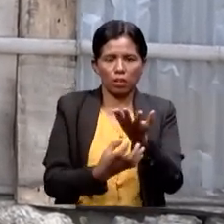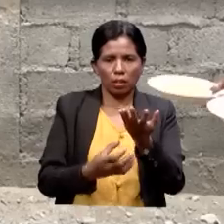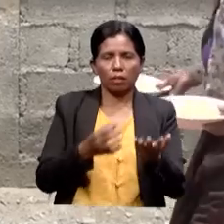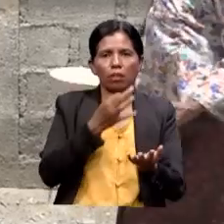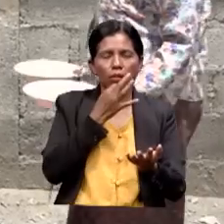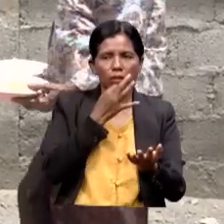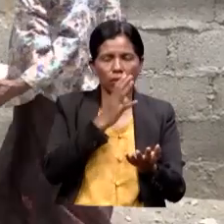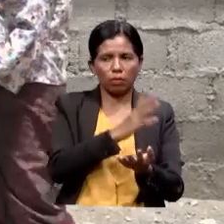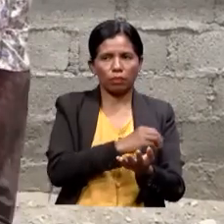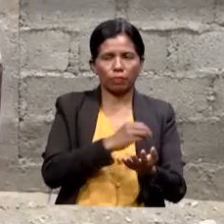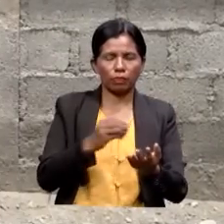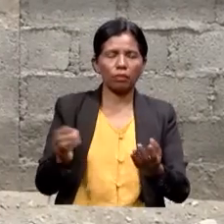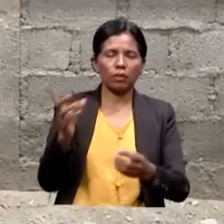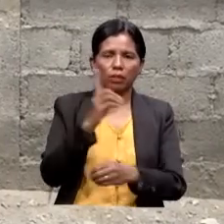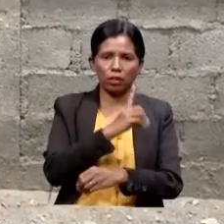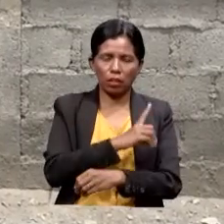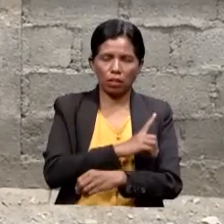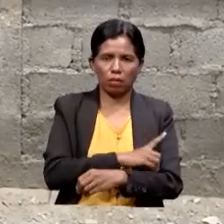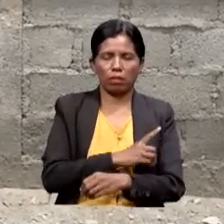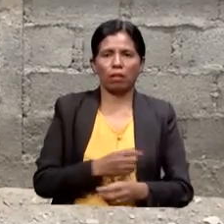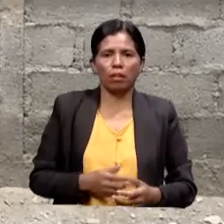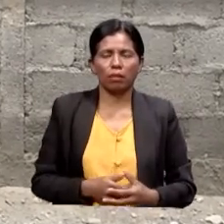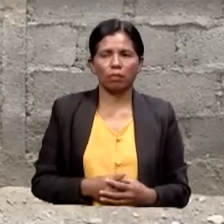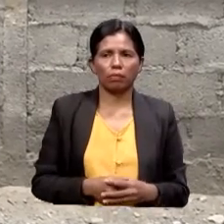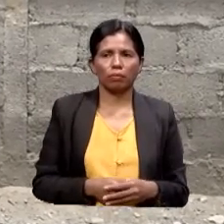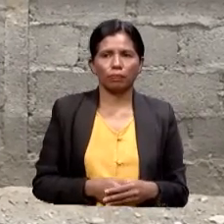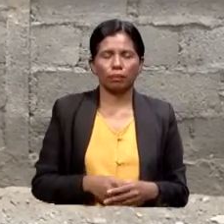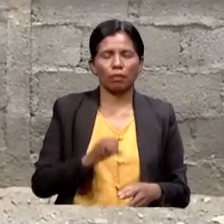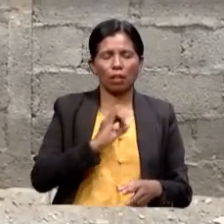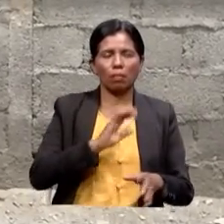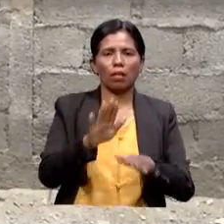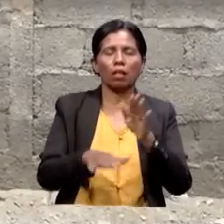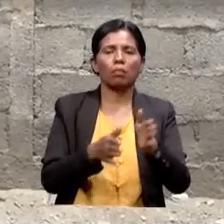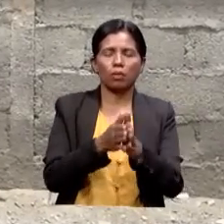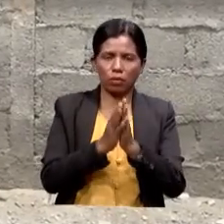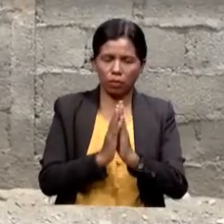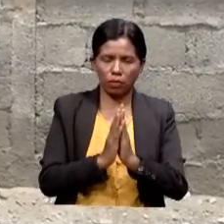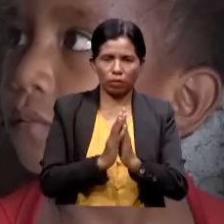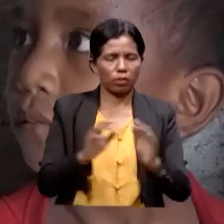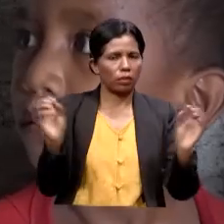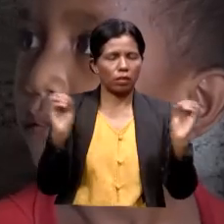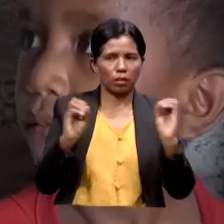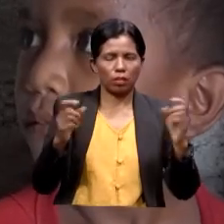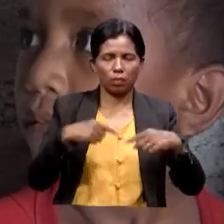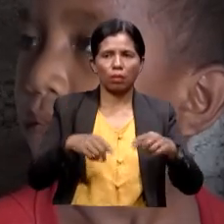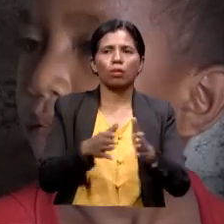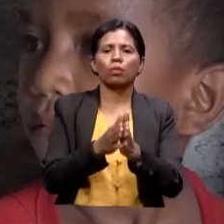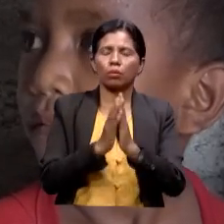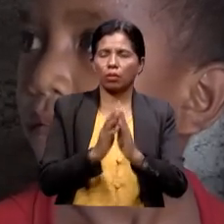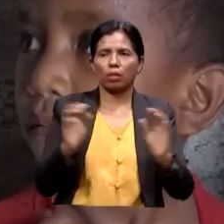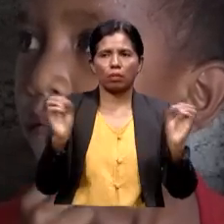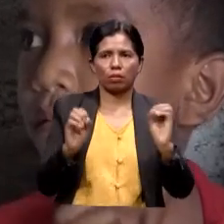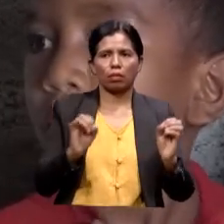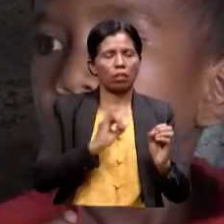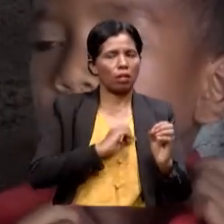nete kabun i halorom balun. Hau maklau bahusu, hau lau bahusu maklai hau na babi bek makusu balai hau na ne hau